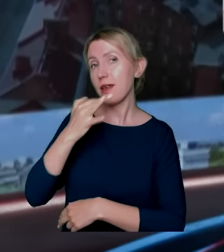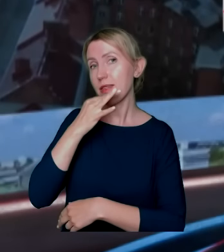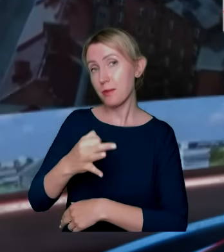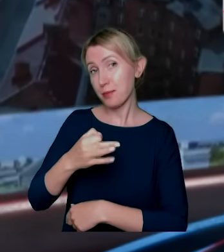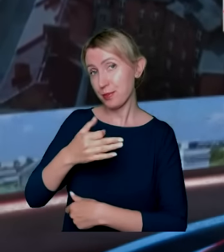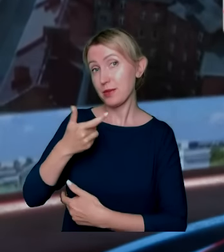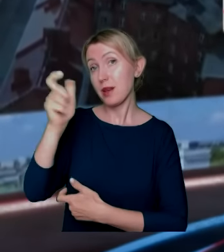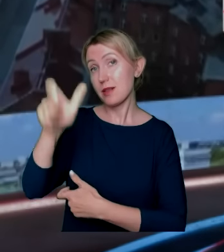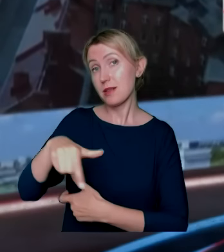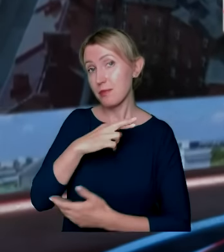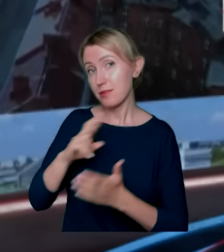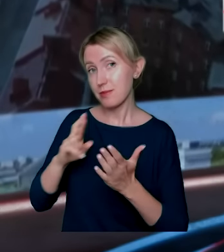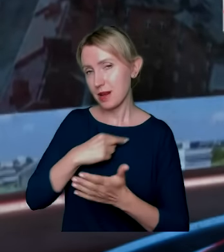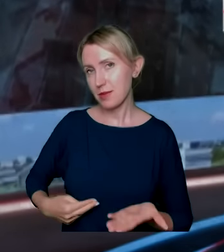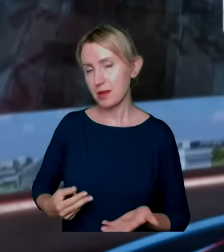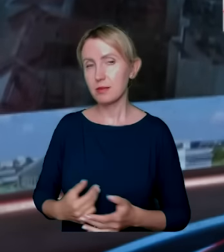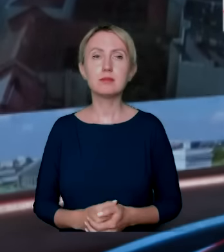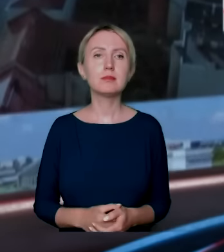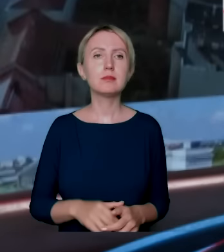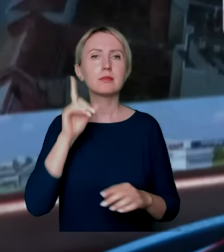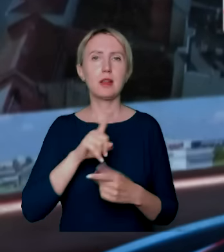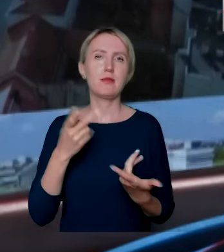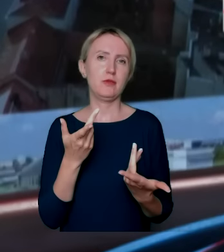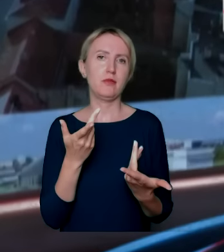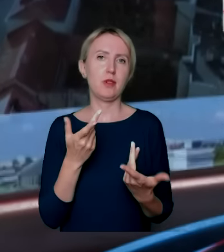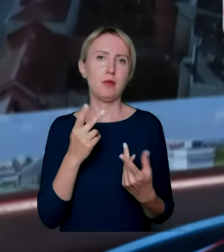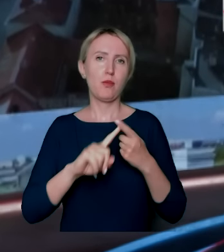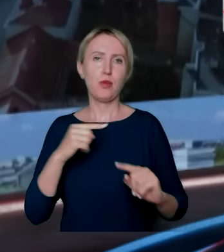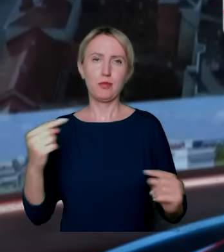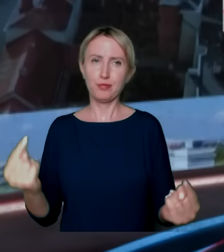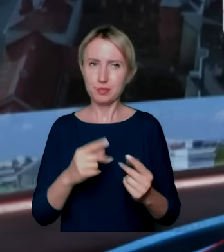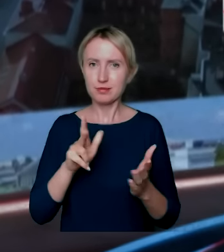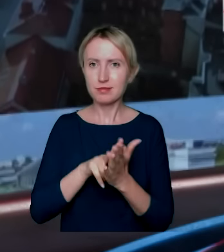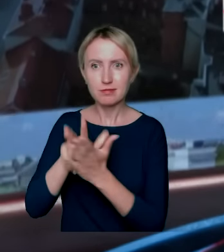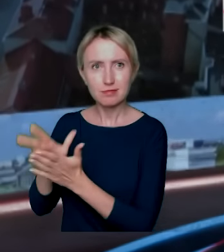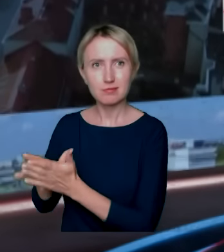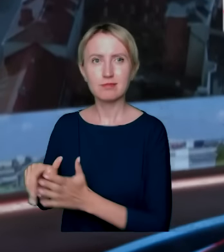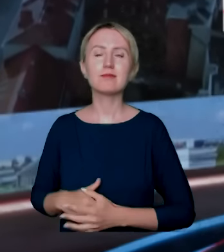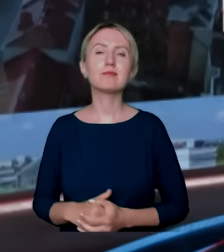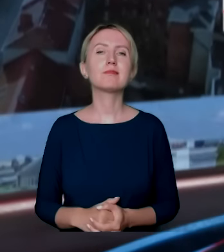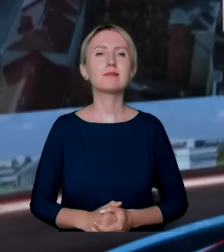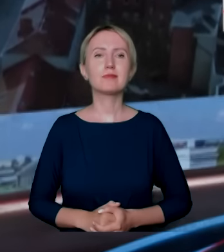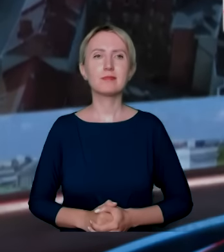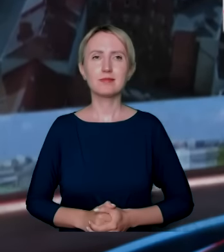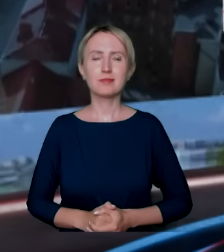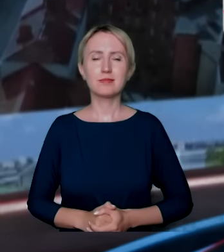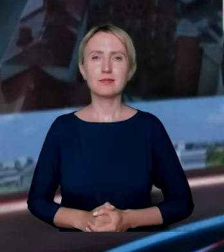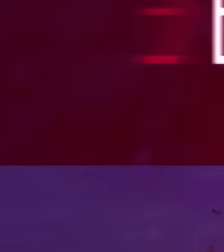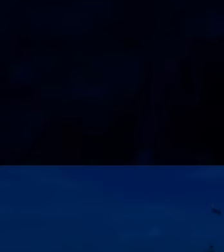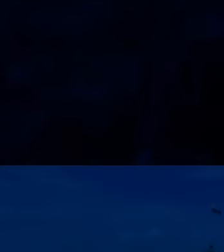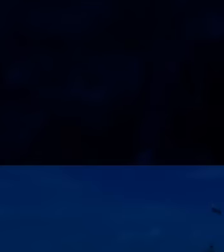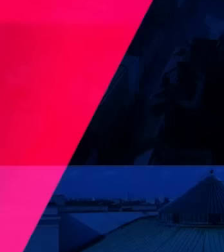niewygodne pytania. Prawdziwy polityczny pasikonik. Ekspres Republiki, Rafał Patyra. No to hop!